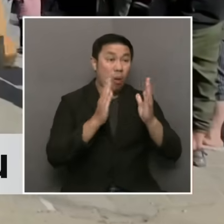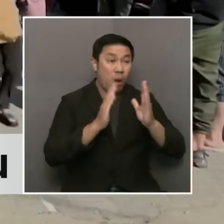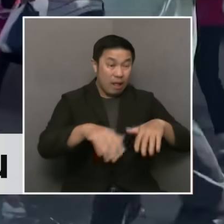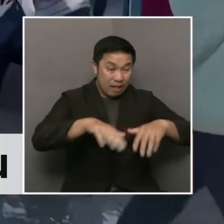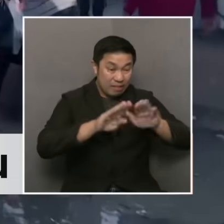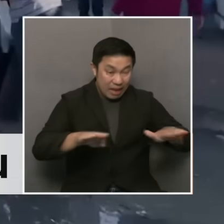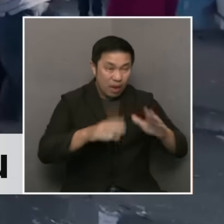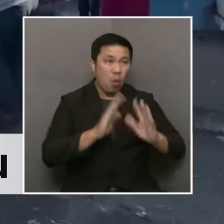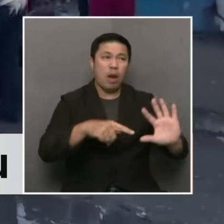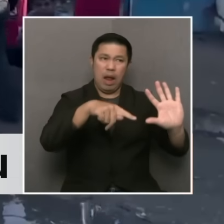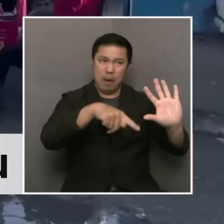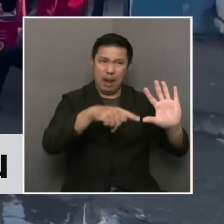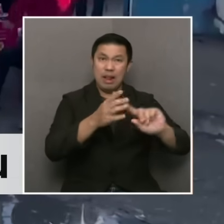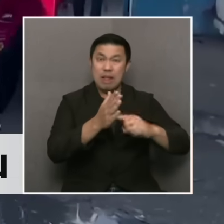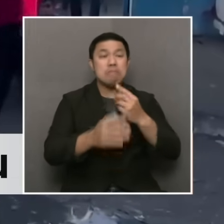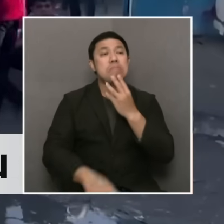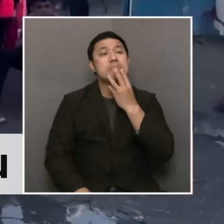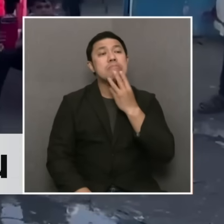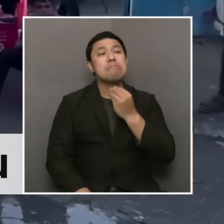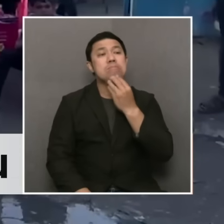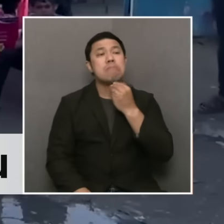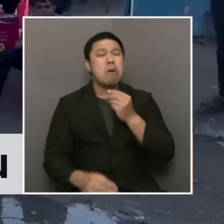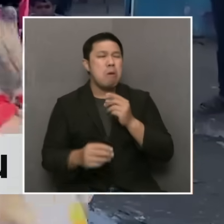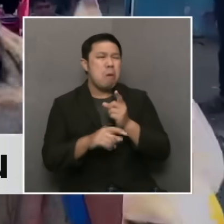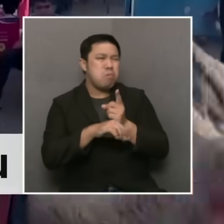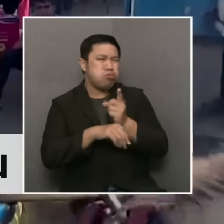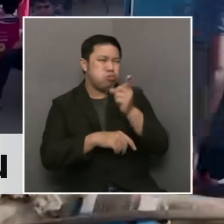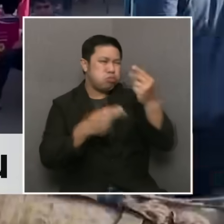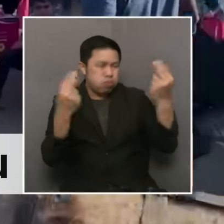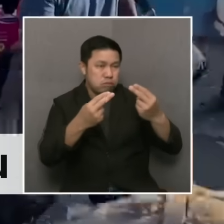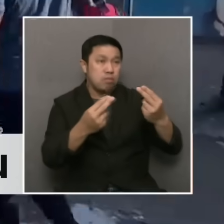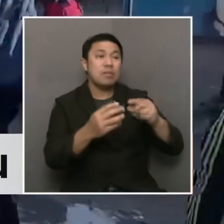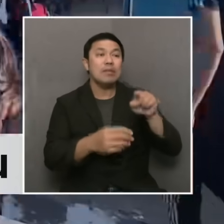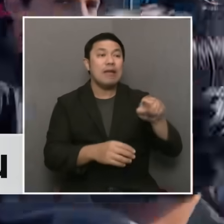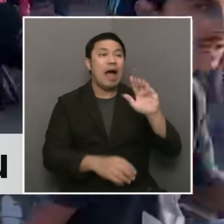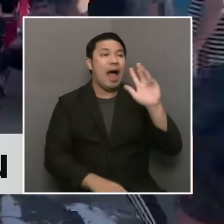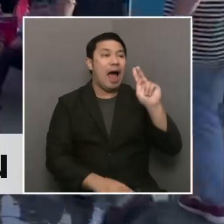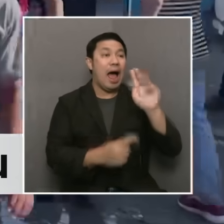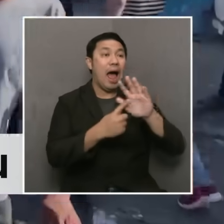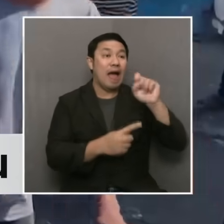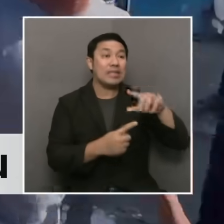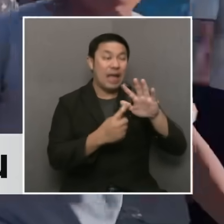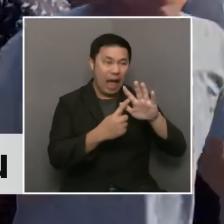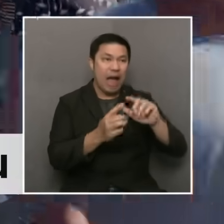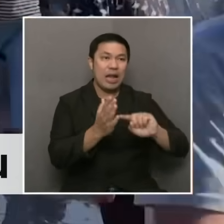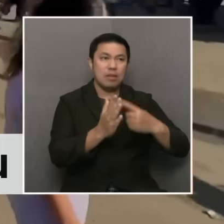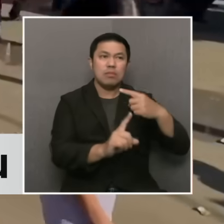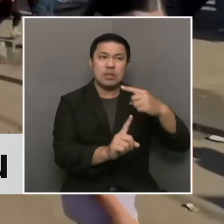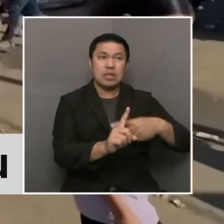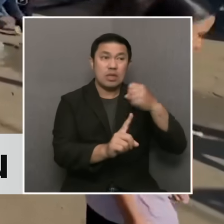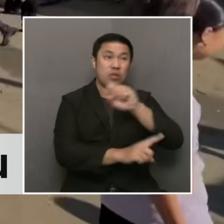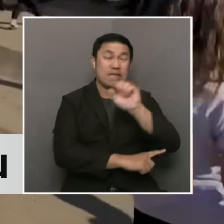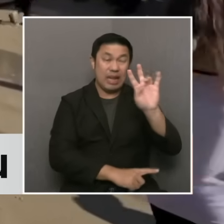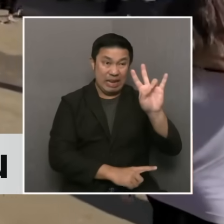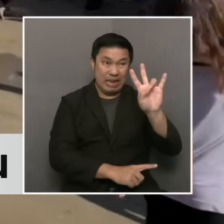นนับตั้งแต่อิสราเอลถล่มกาซาตั้งแต่7ตุลาคมที่ผ่านมานะคะมีการบุกภาคพื้นตั้งแต่27